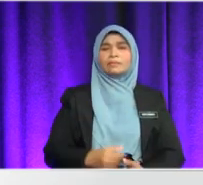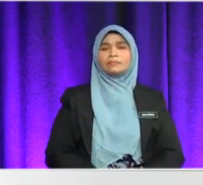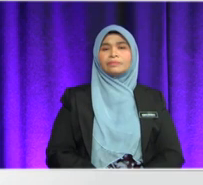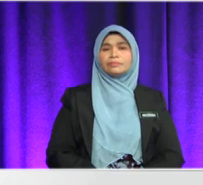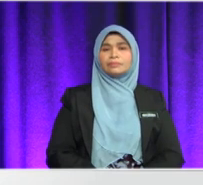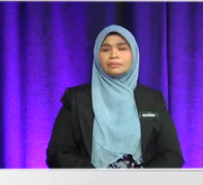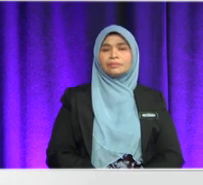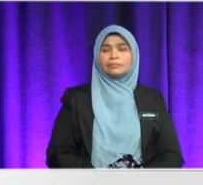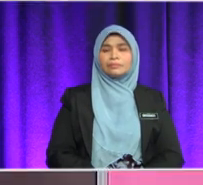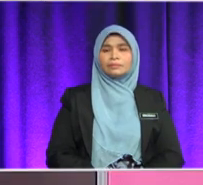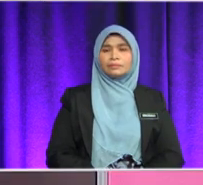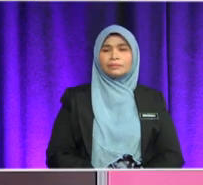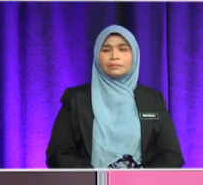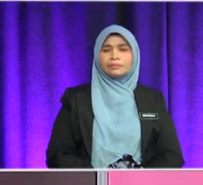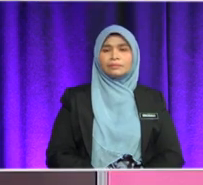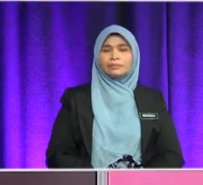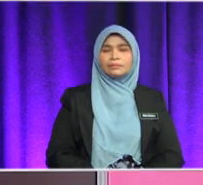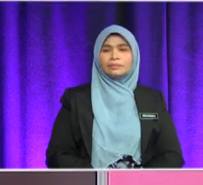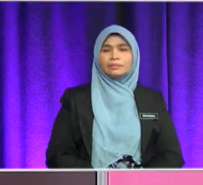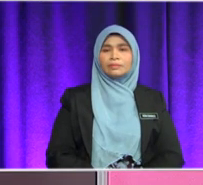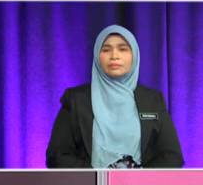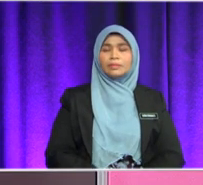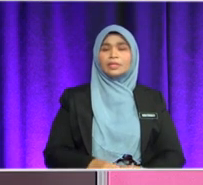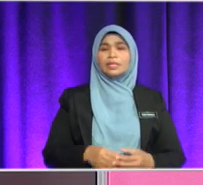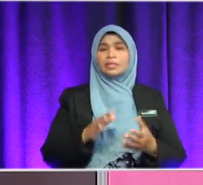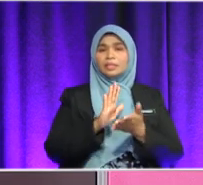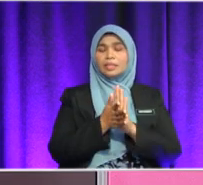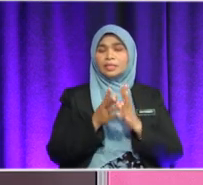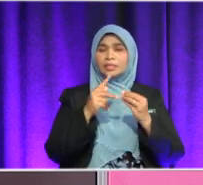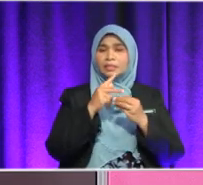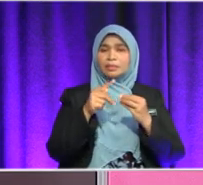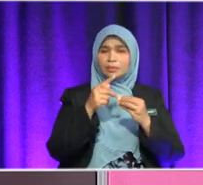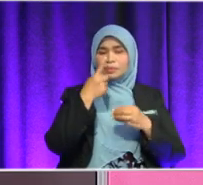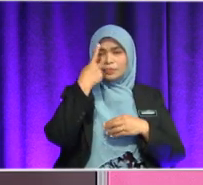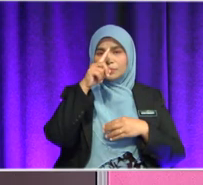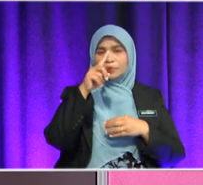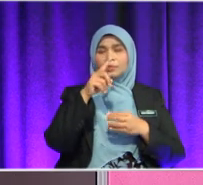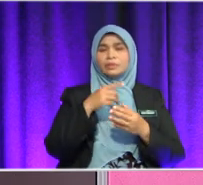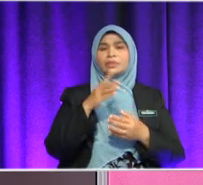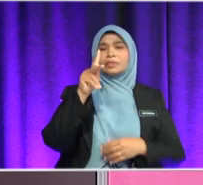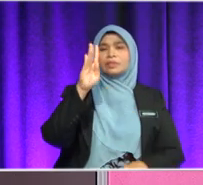betul-betul soalan tersebut Jadi kesimpulannya kesimpulan untuk